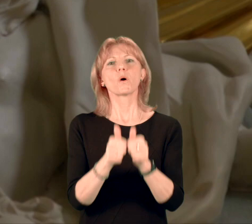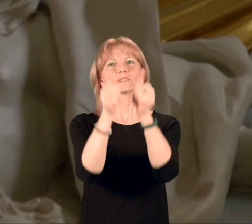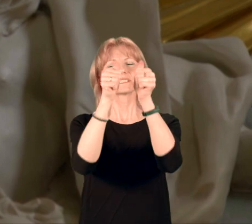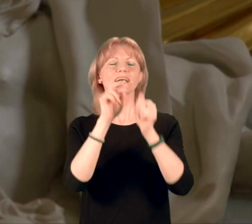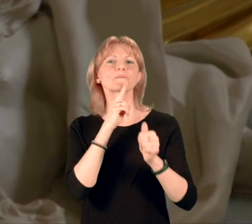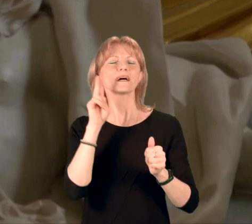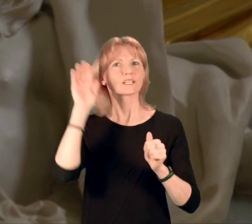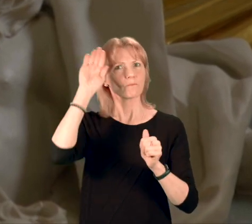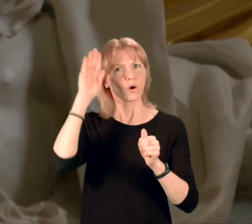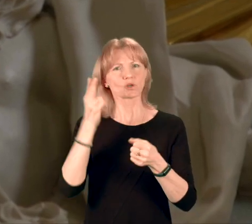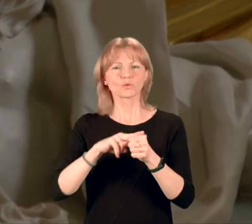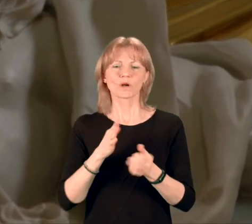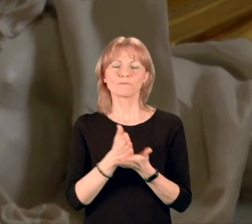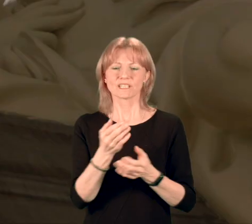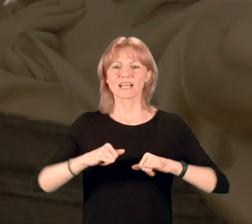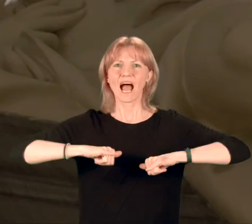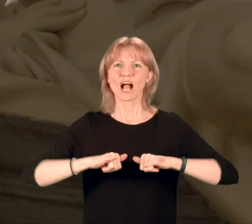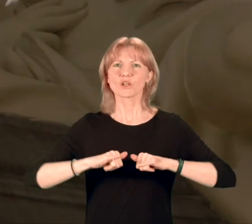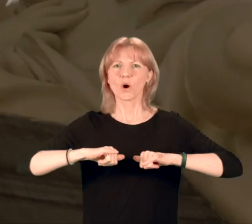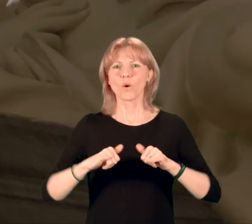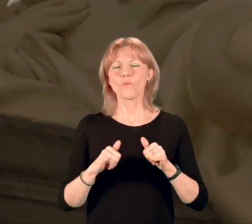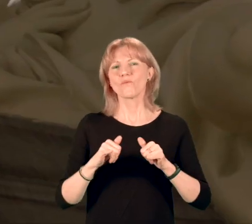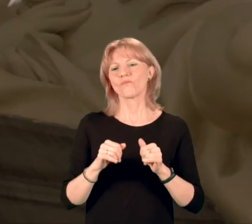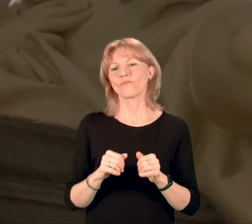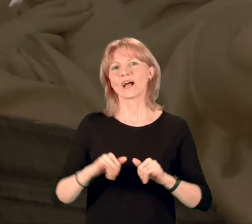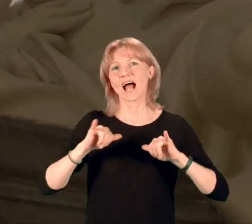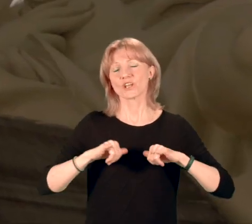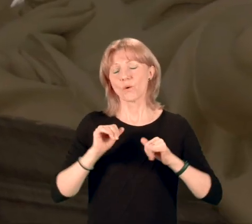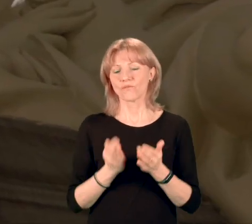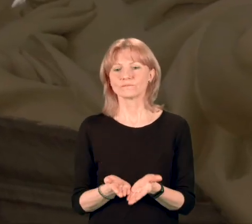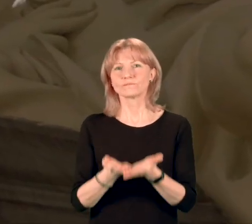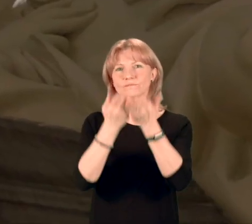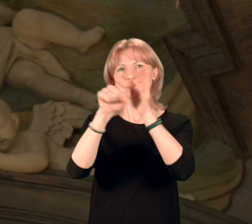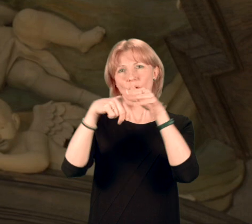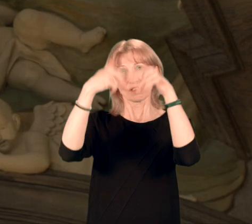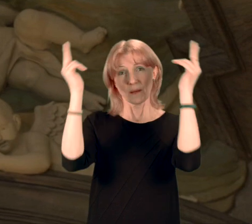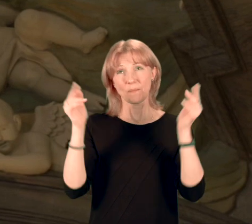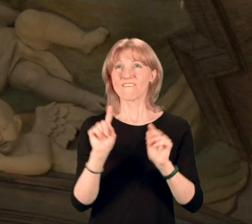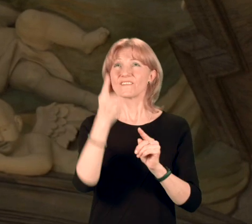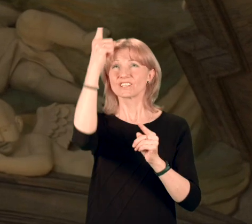zwieńczeniu ołtarza, Trójcę Świętą, niejako oczekującą na nią z koroną chwały.